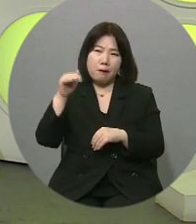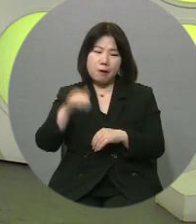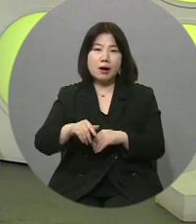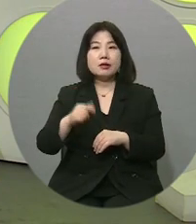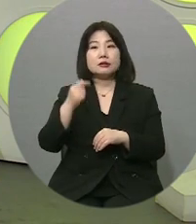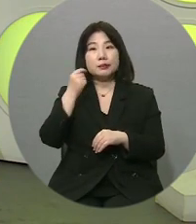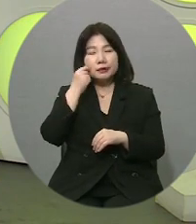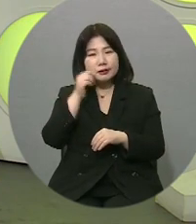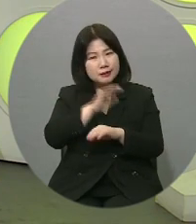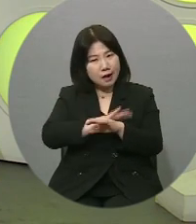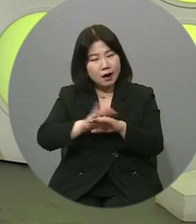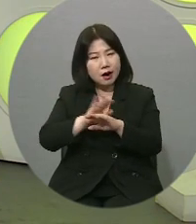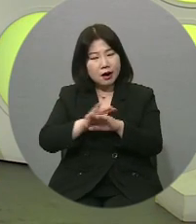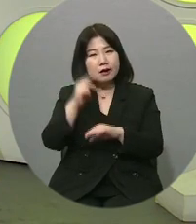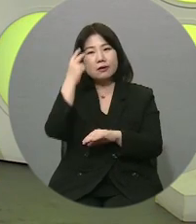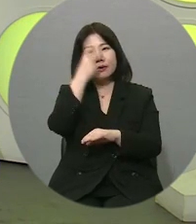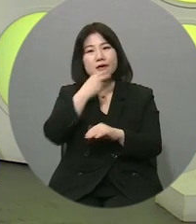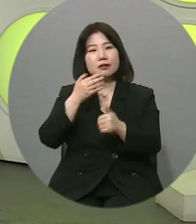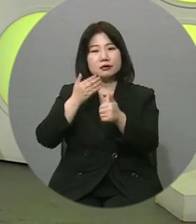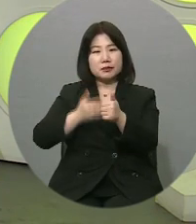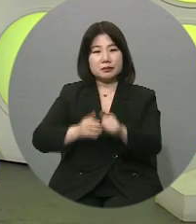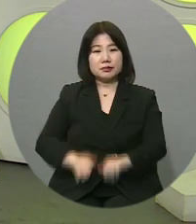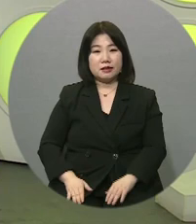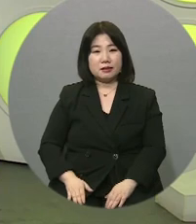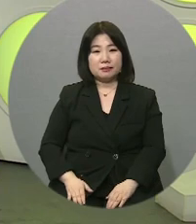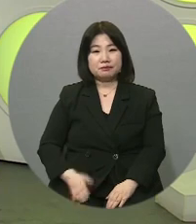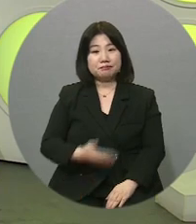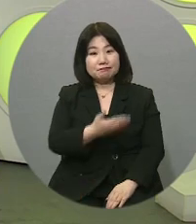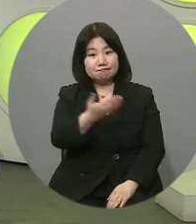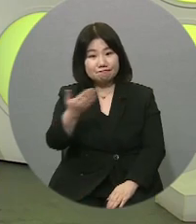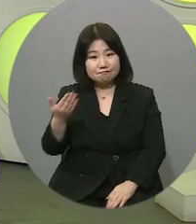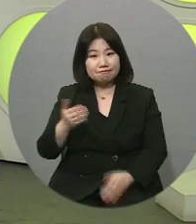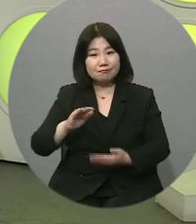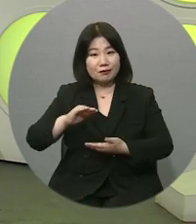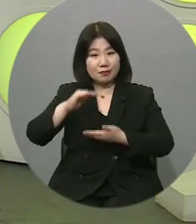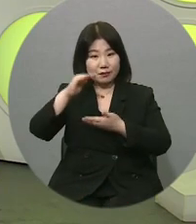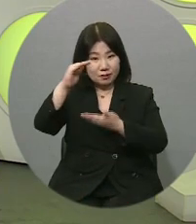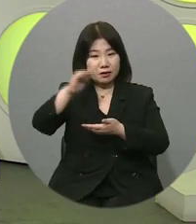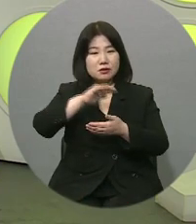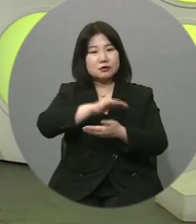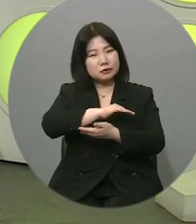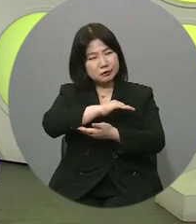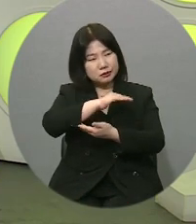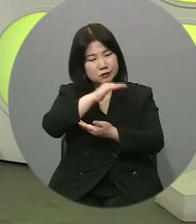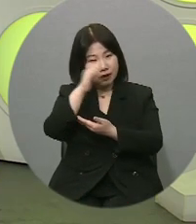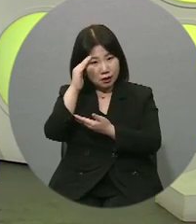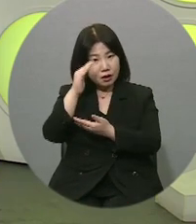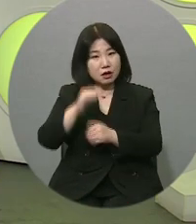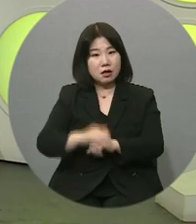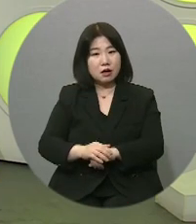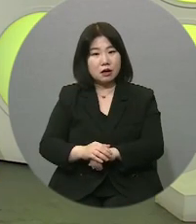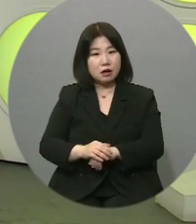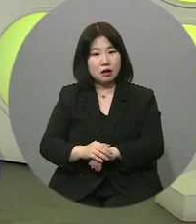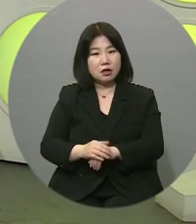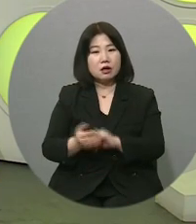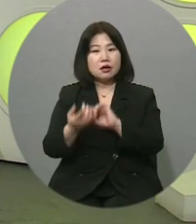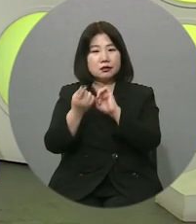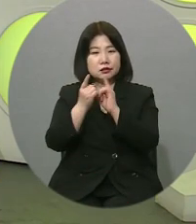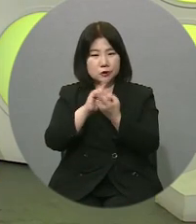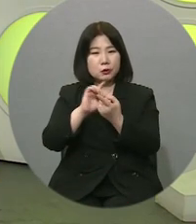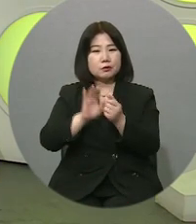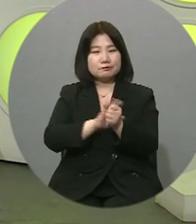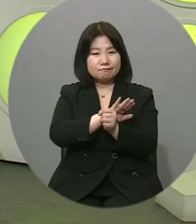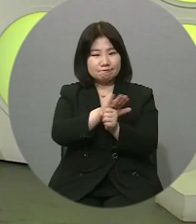잘 챙기셔야 될 것 같습니다. 그러니까 지금 여러분들에게 전해드린 이 감동적인 사연은 바로 서로